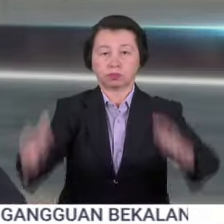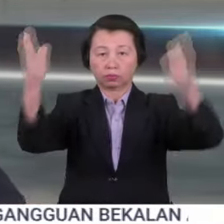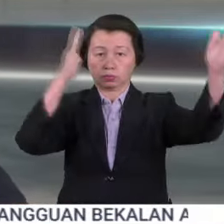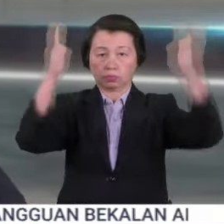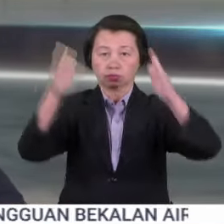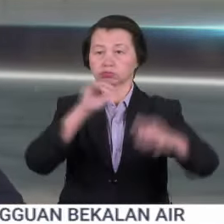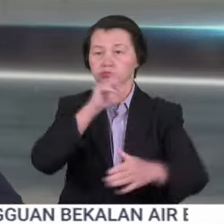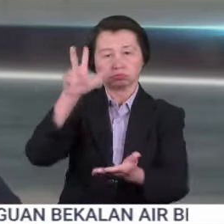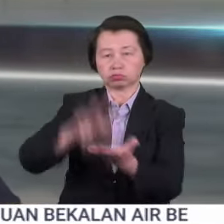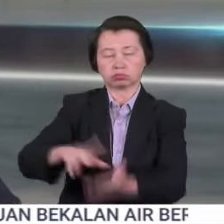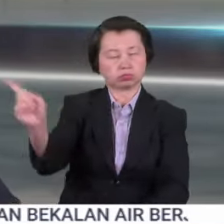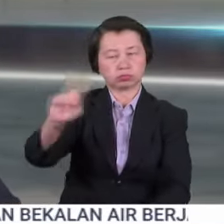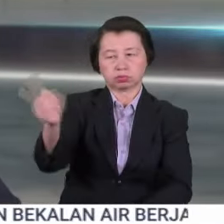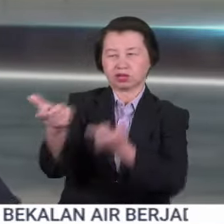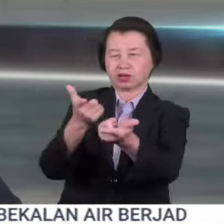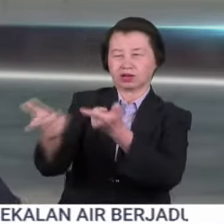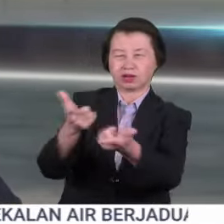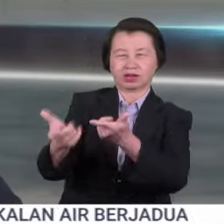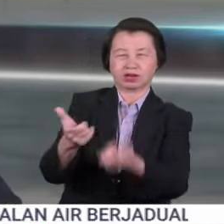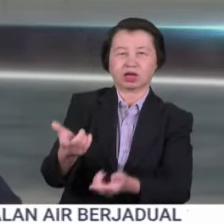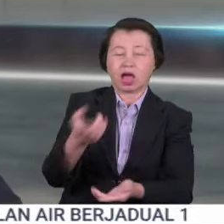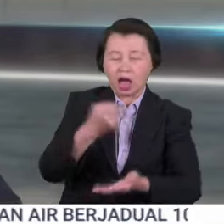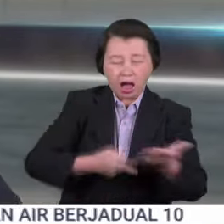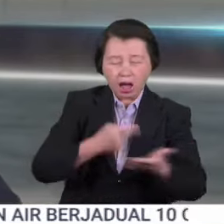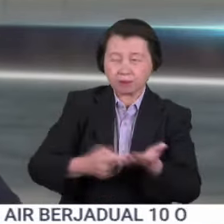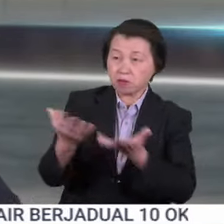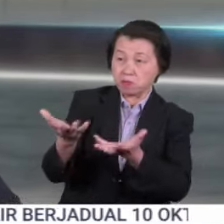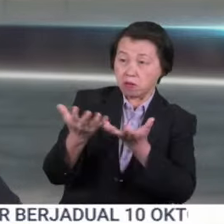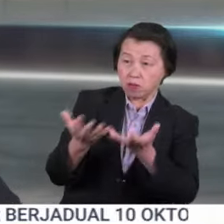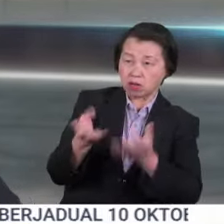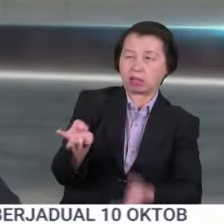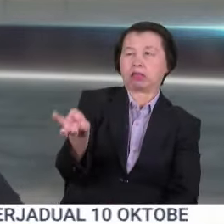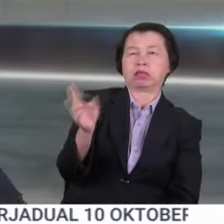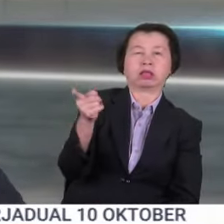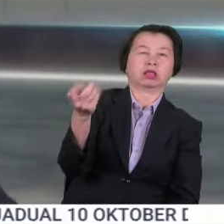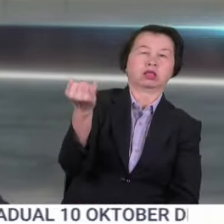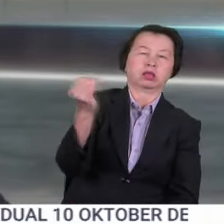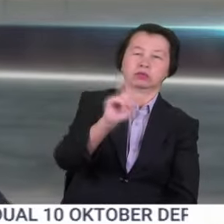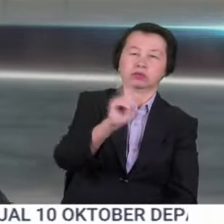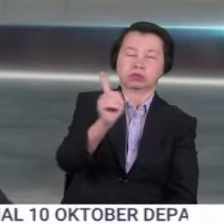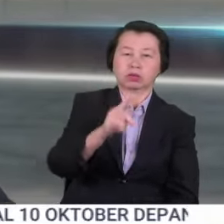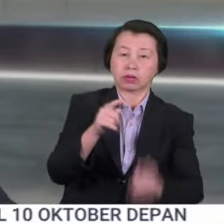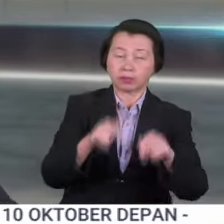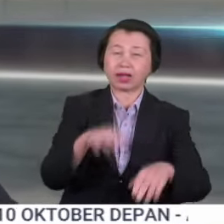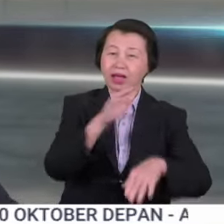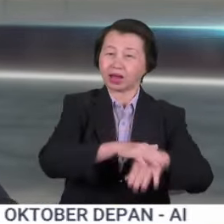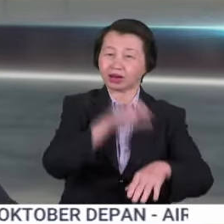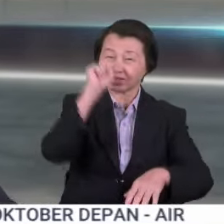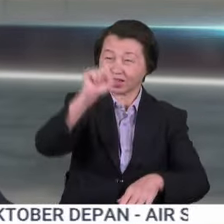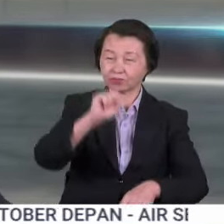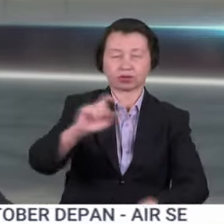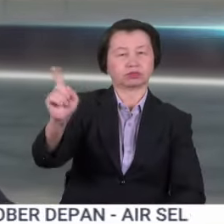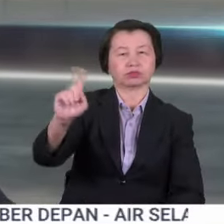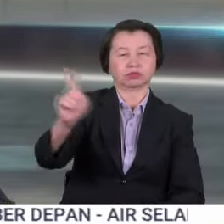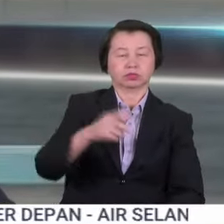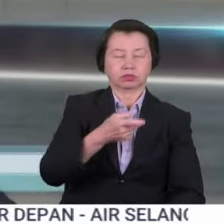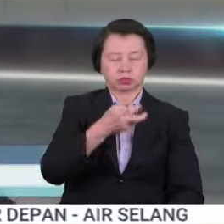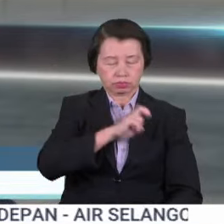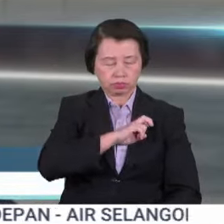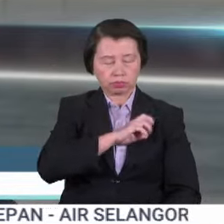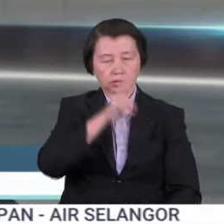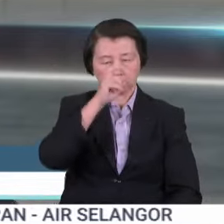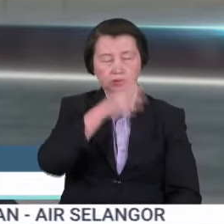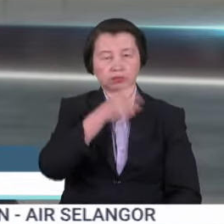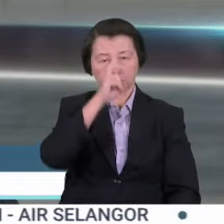Malaysia tidak mengiktiraf atau melayan sebarang tuntutan remeh yang dibuat mana-mana pihak ke atas Sabah. Tegas Menteri Luar Dato'